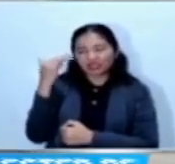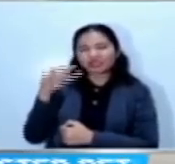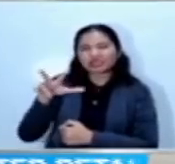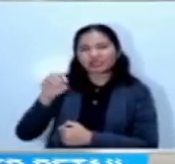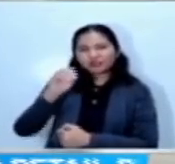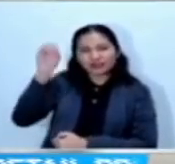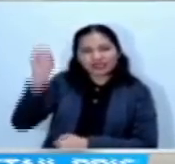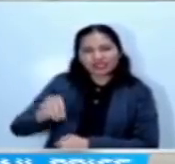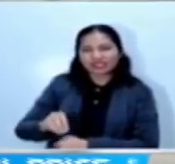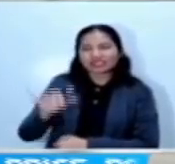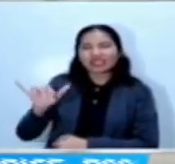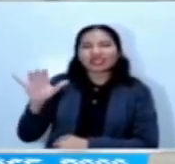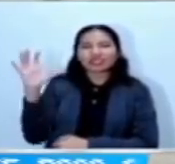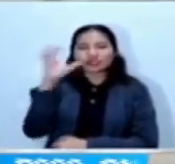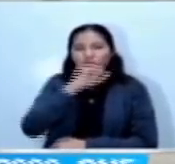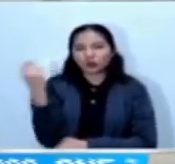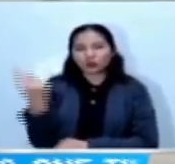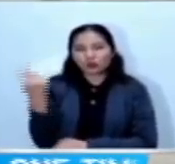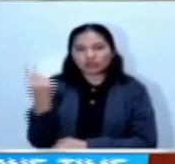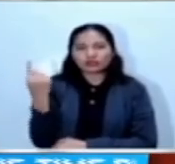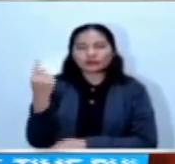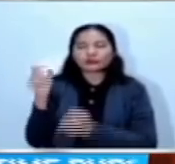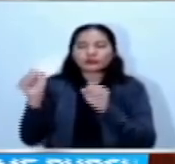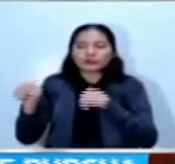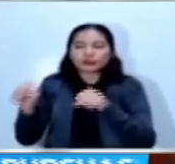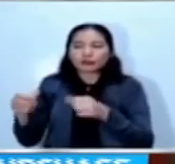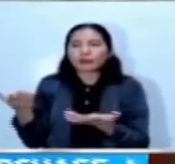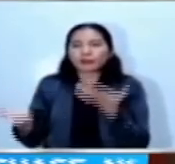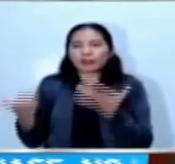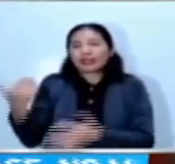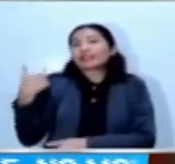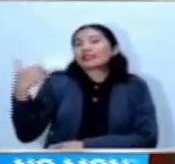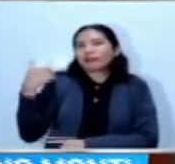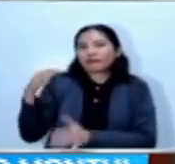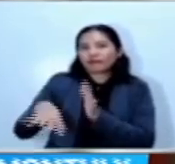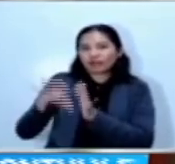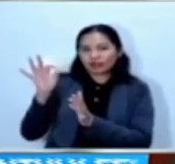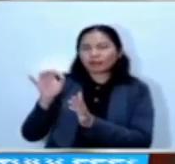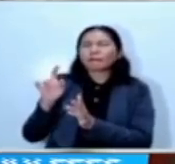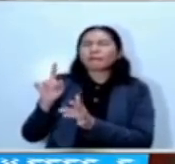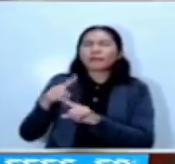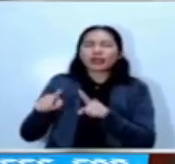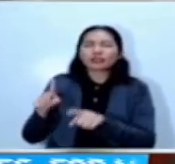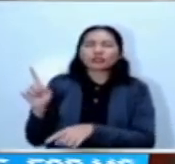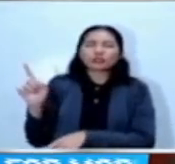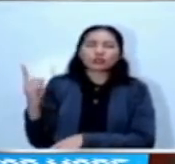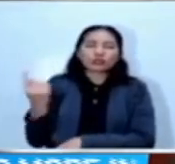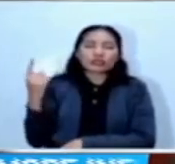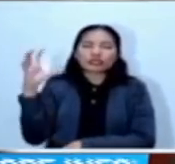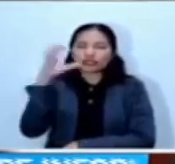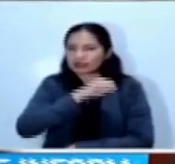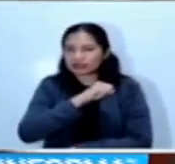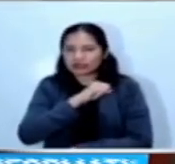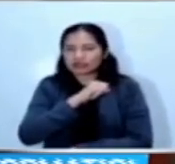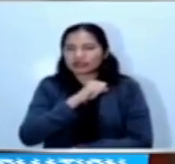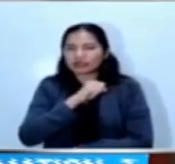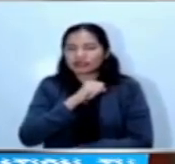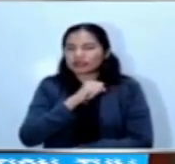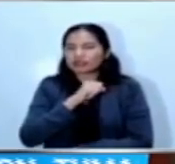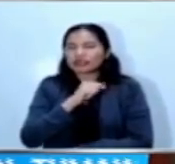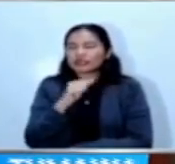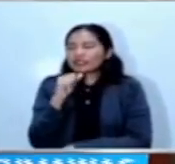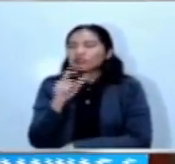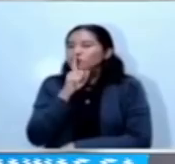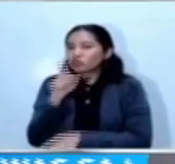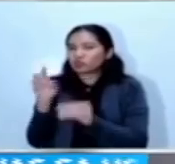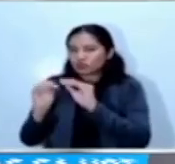na baka hindi natin na-detect. Pero estimate lang naman yan. Hindi naman klaro yan. May